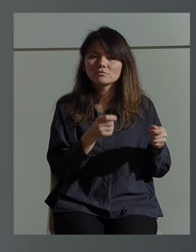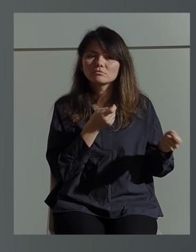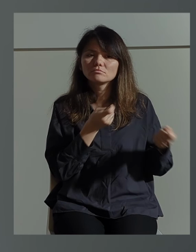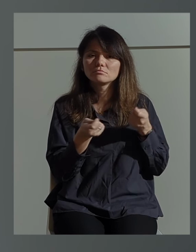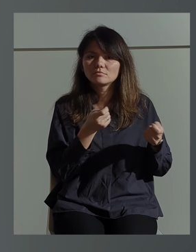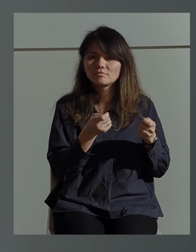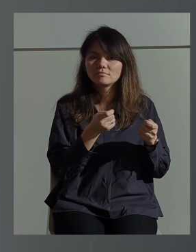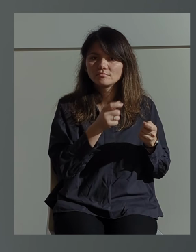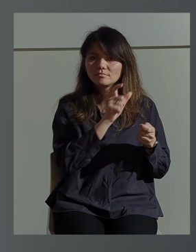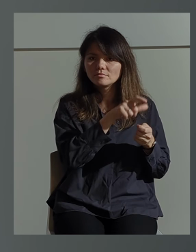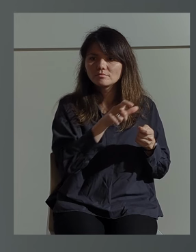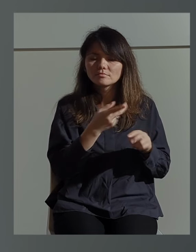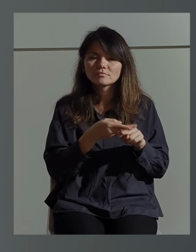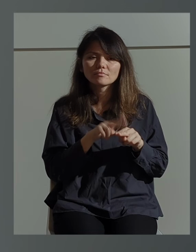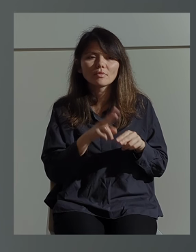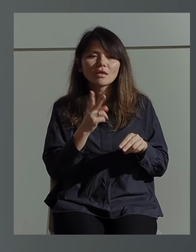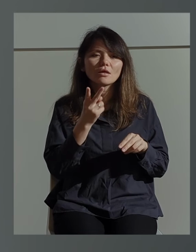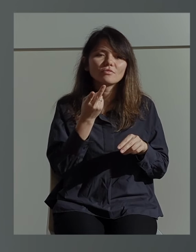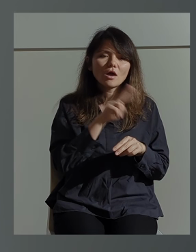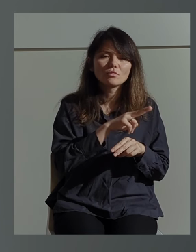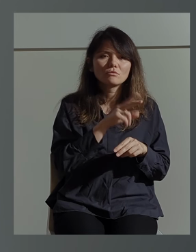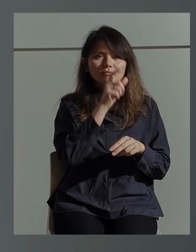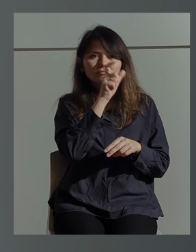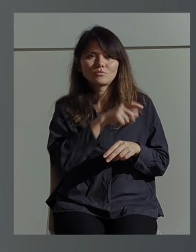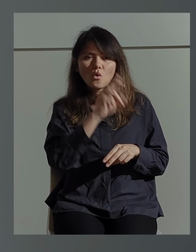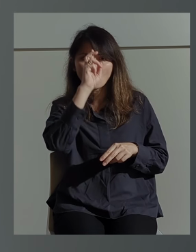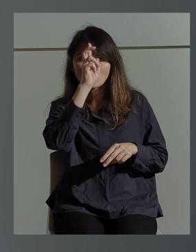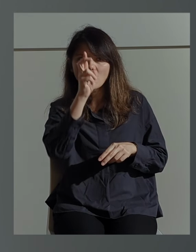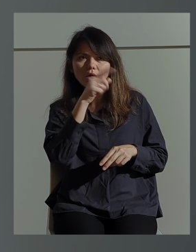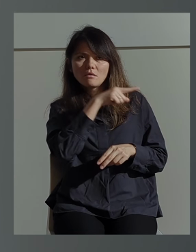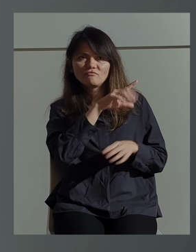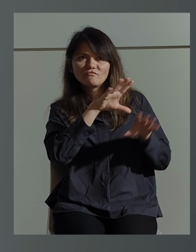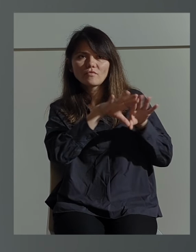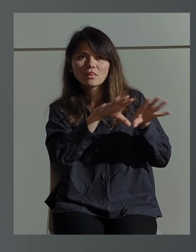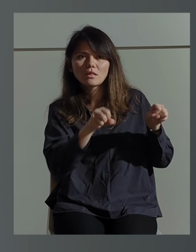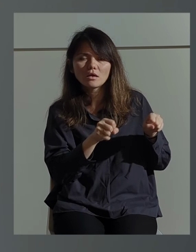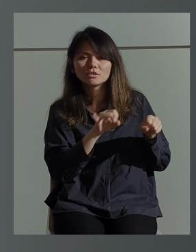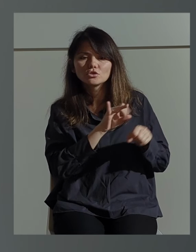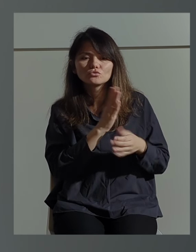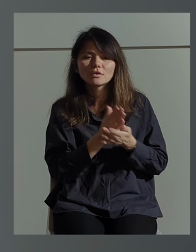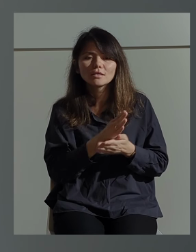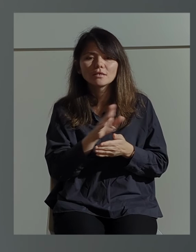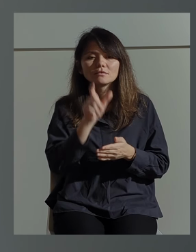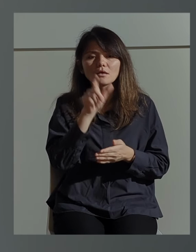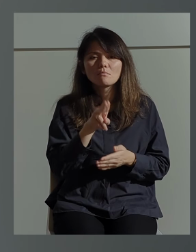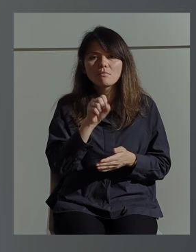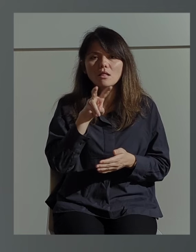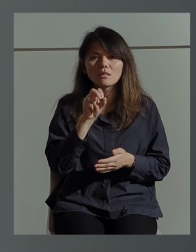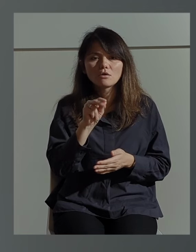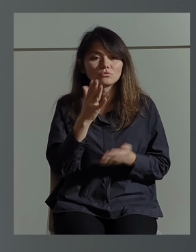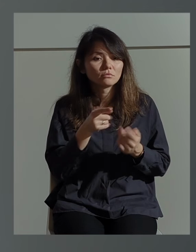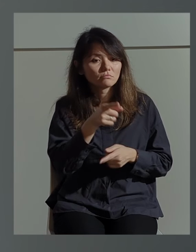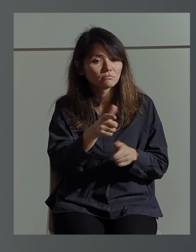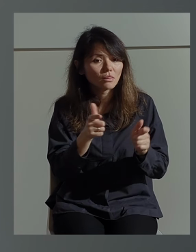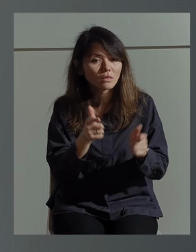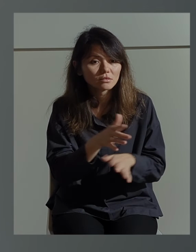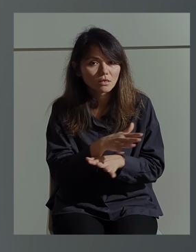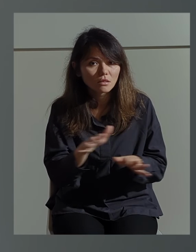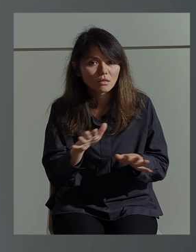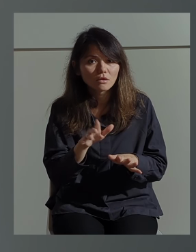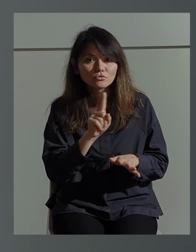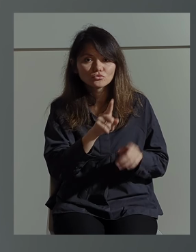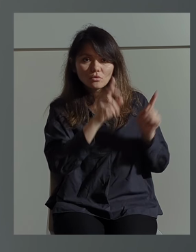телах двойное тело или двойственное тело короля от него исходит власть ещё есть тело палача в случае если вы не согласны с тем что